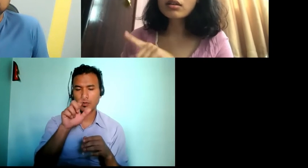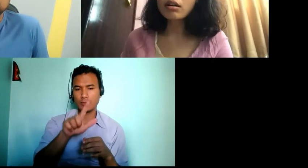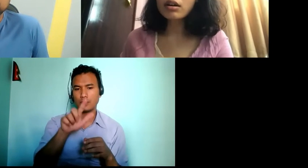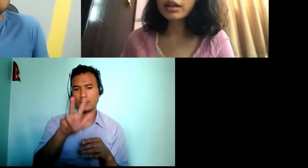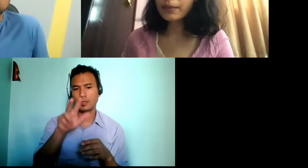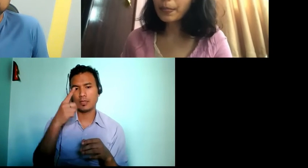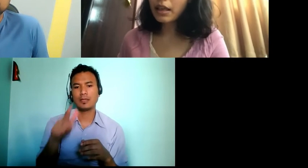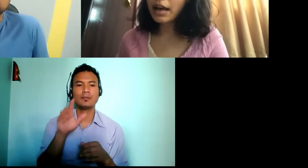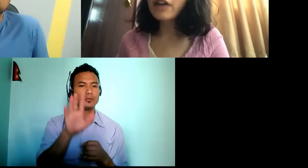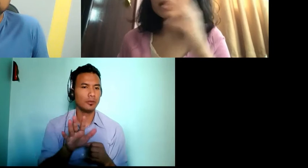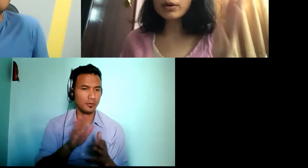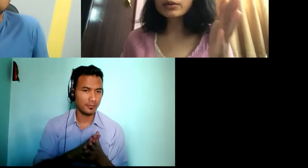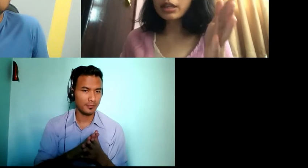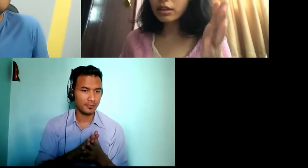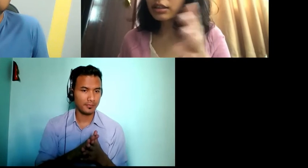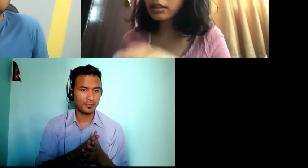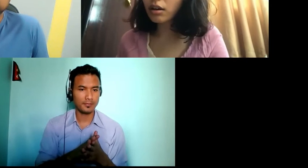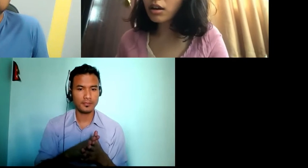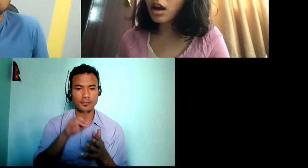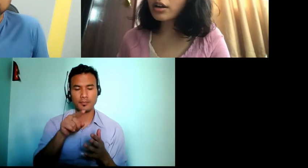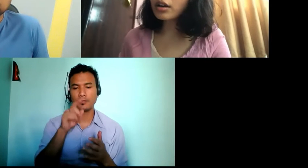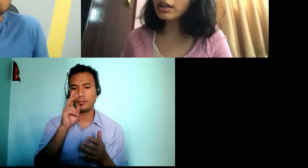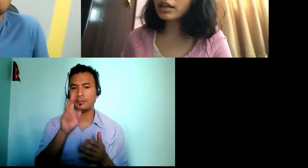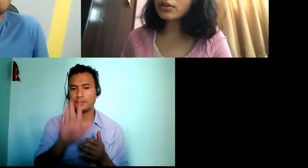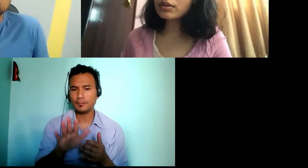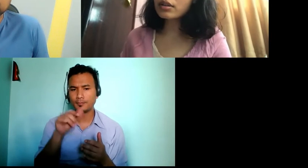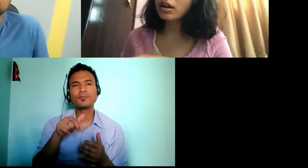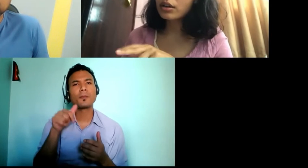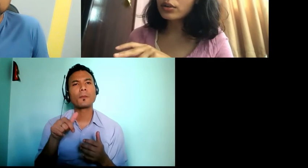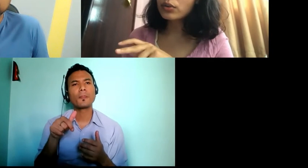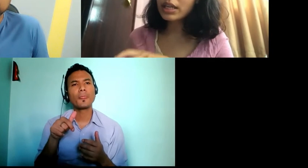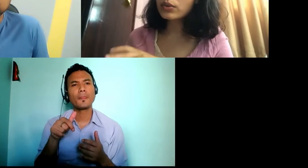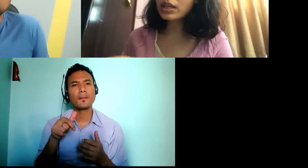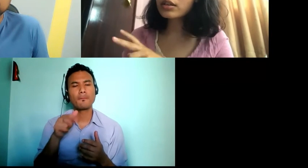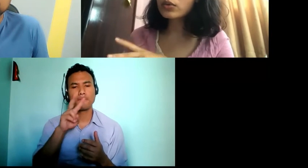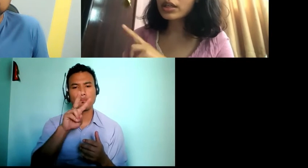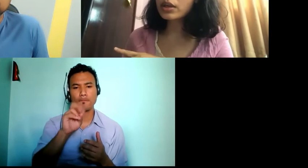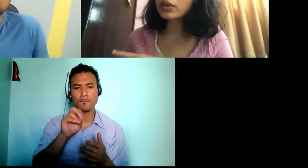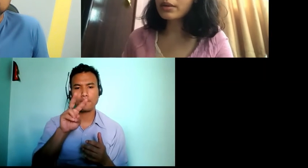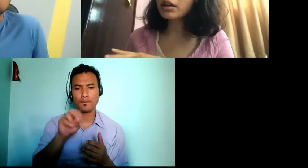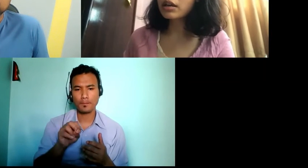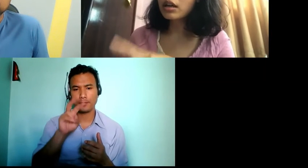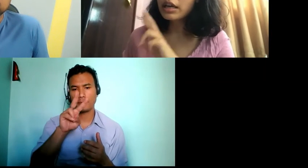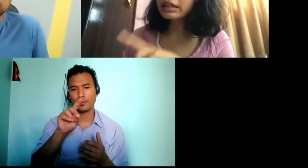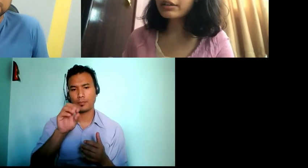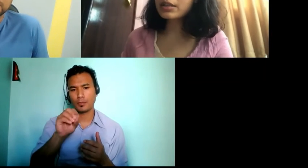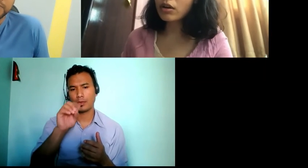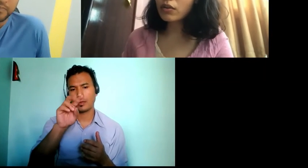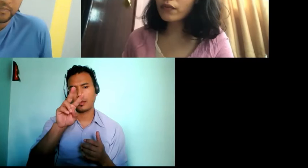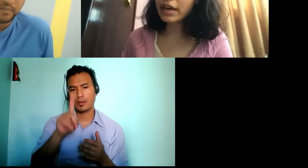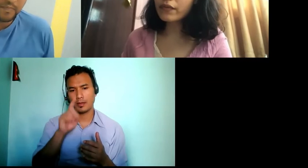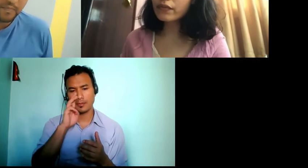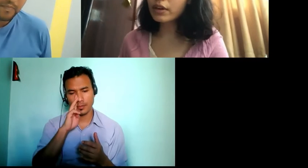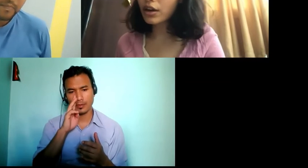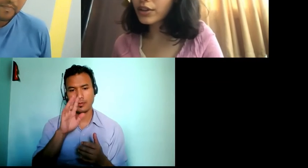छ होइन, हाफै भनौँ न होइन त्यति छ. अनि अहिले यो यो 2020 र 2021 इन्क्रिज भएको